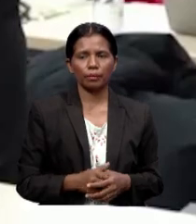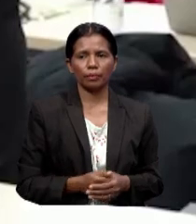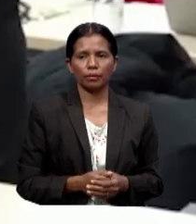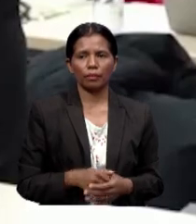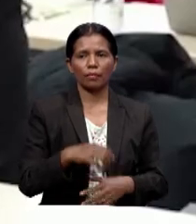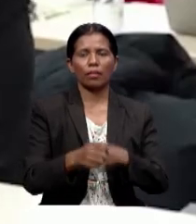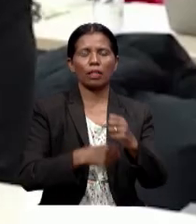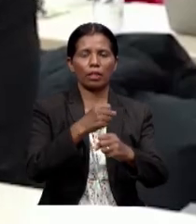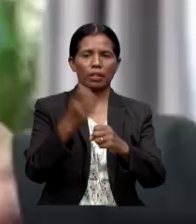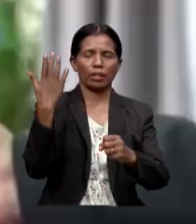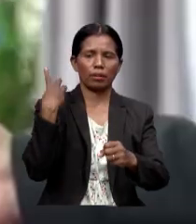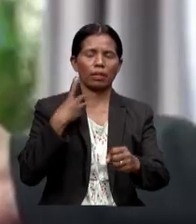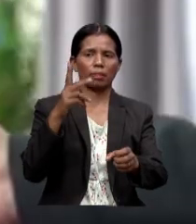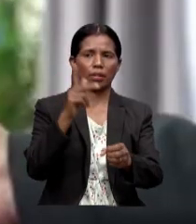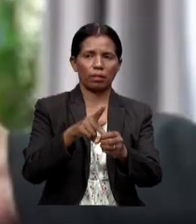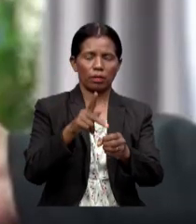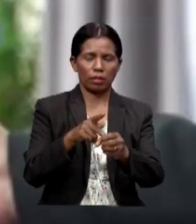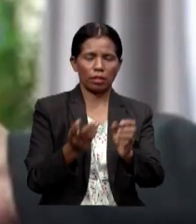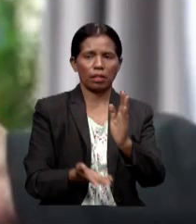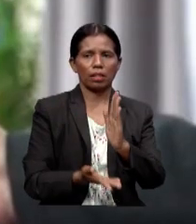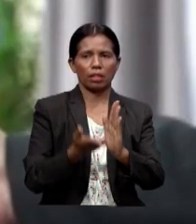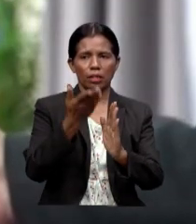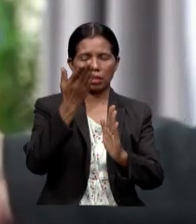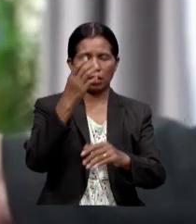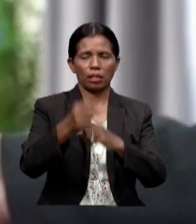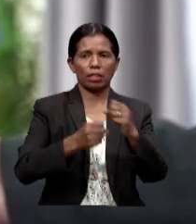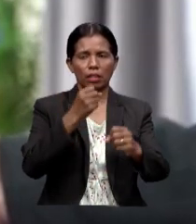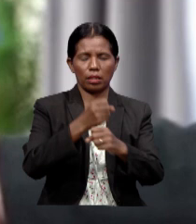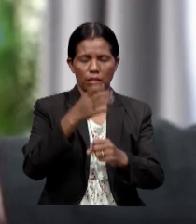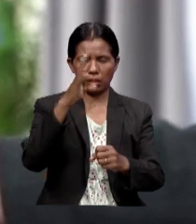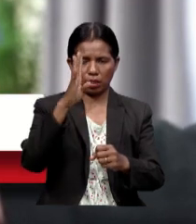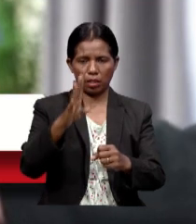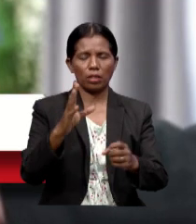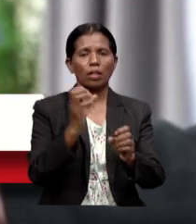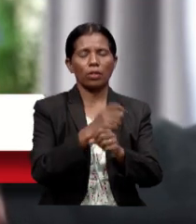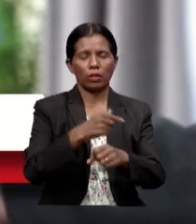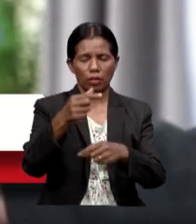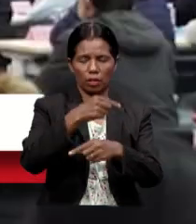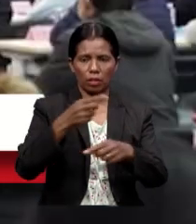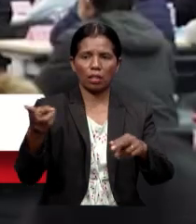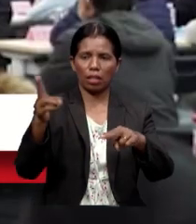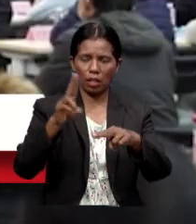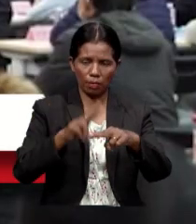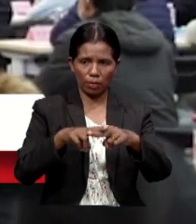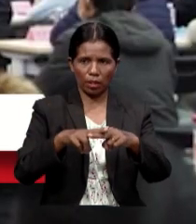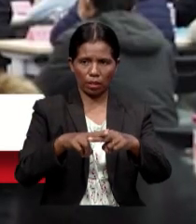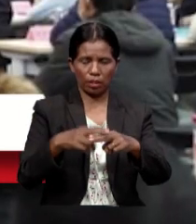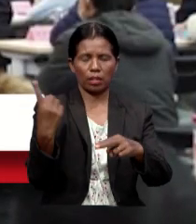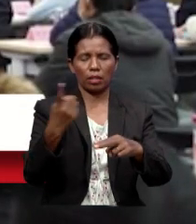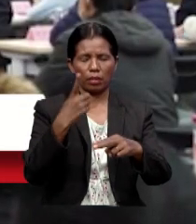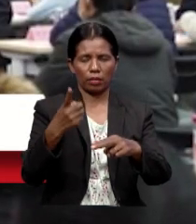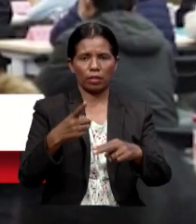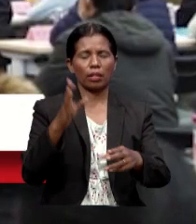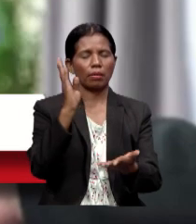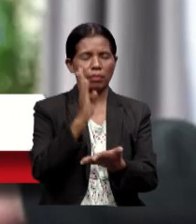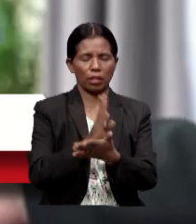Ia tinang kotuk amnia minerai ne produsaun sae tinang hat tuir malu no gas natural mos aumenta anualmente no manteng ona liu